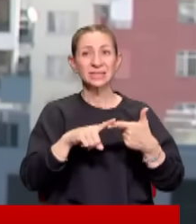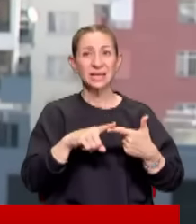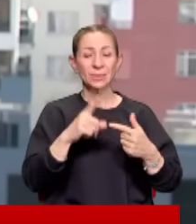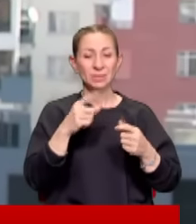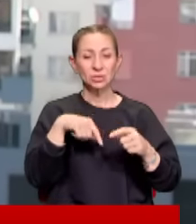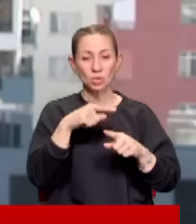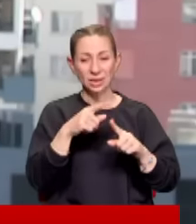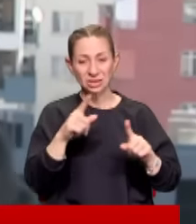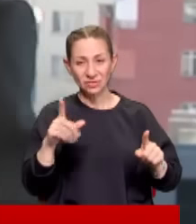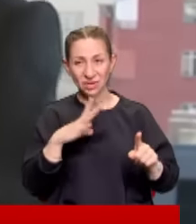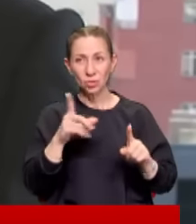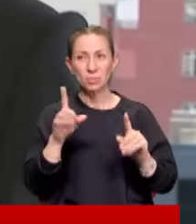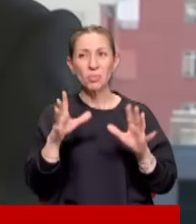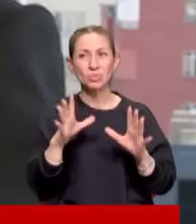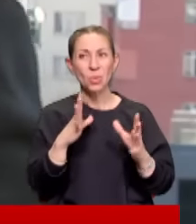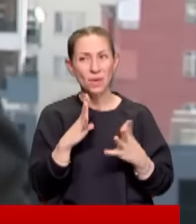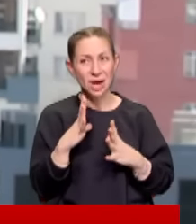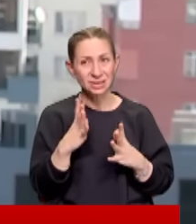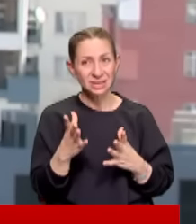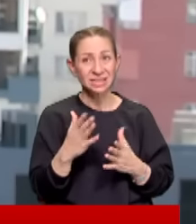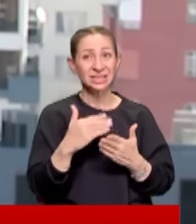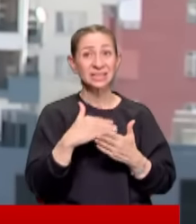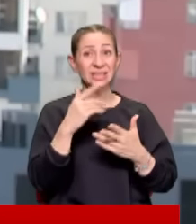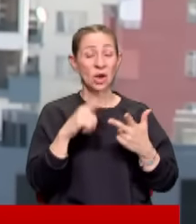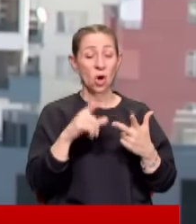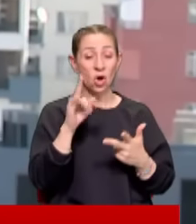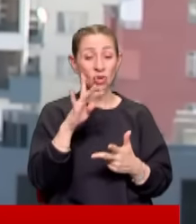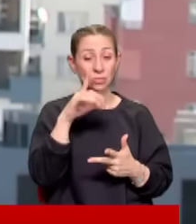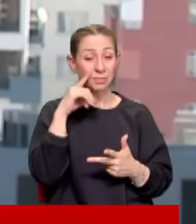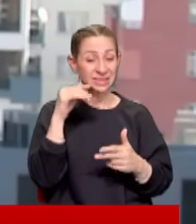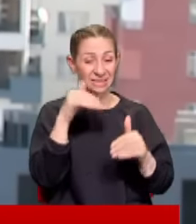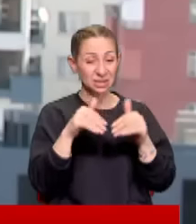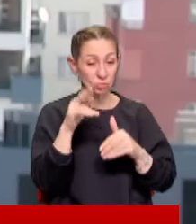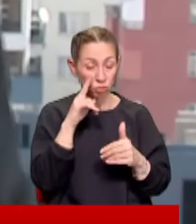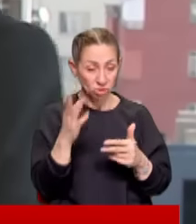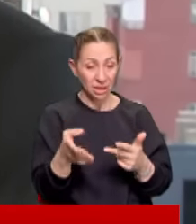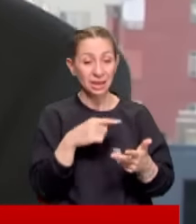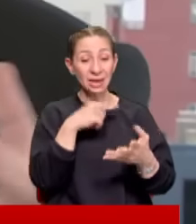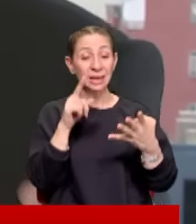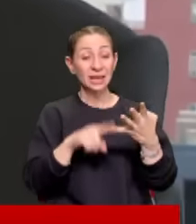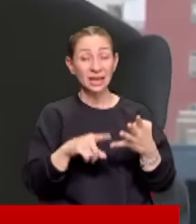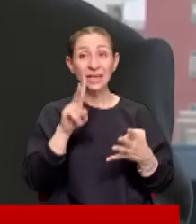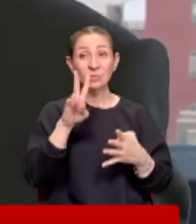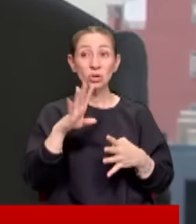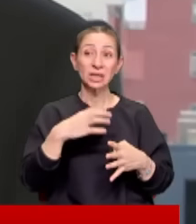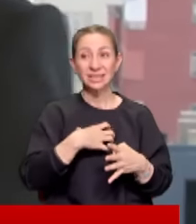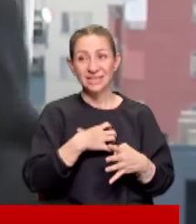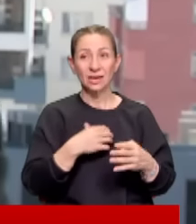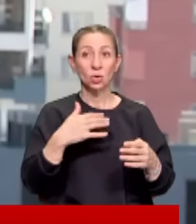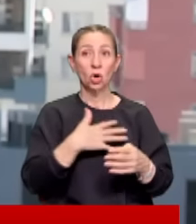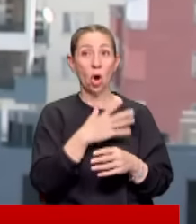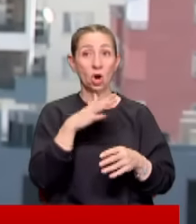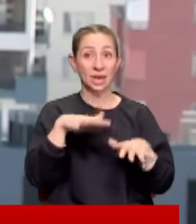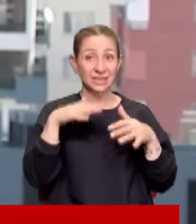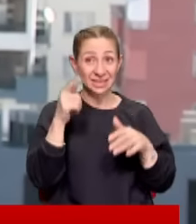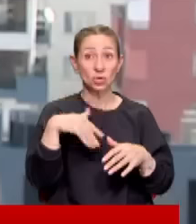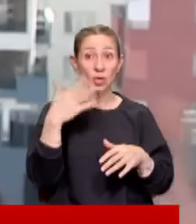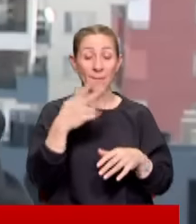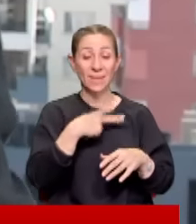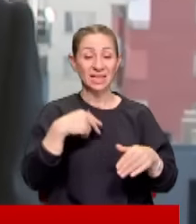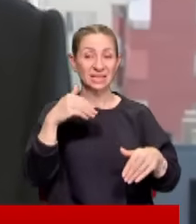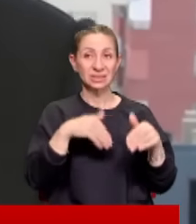süreci vardı. Orada bir yıpranma oldu. Devamlı 14 Mayıs seçim sonuçları, ondan sonra bir 24 Haziran Kongresi, ondan sonra da